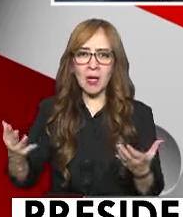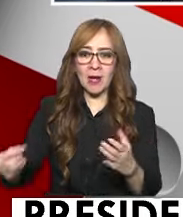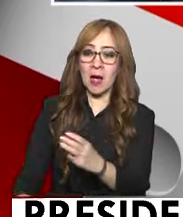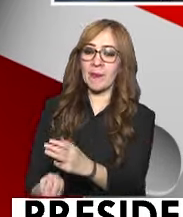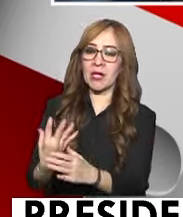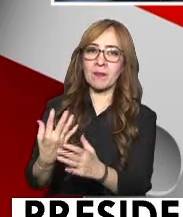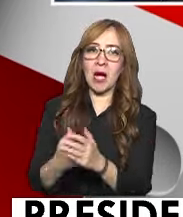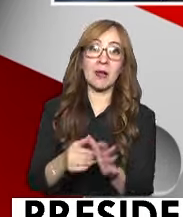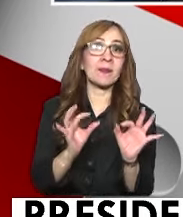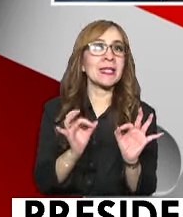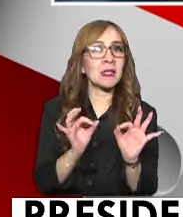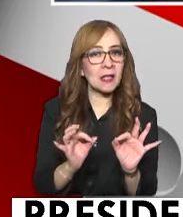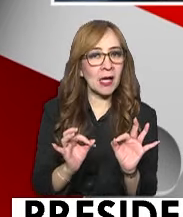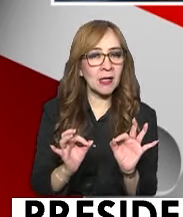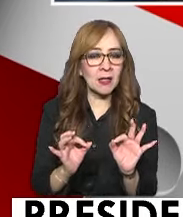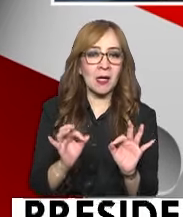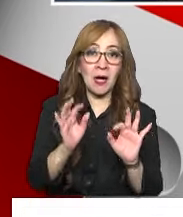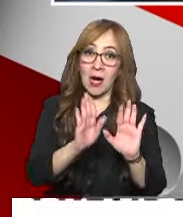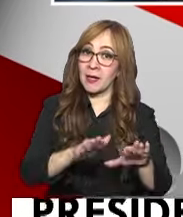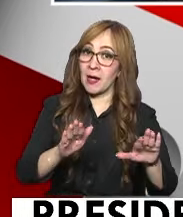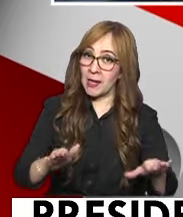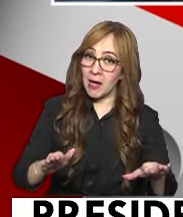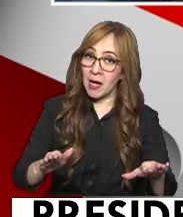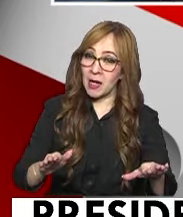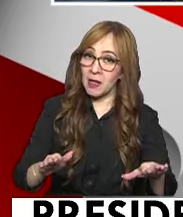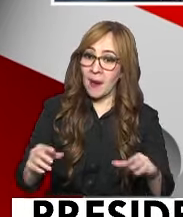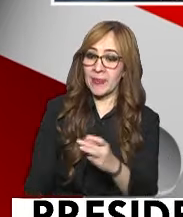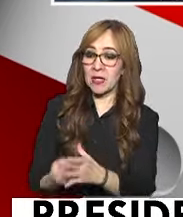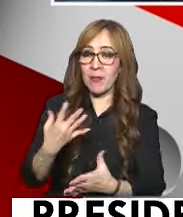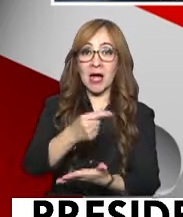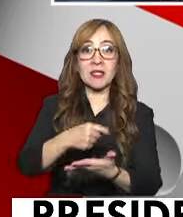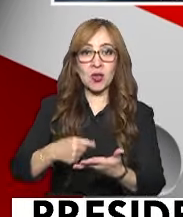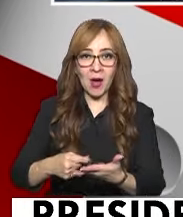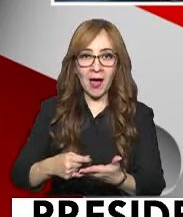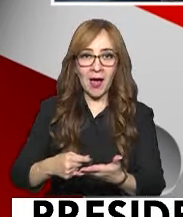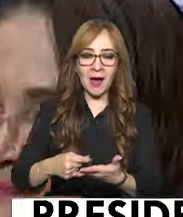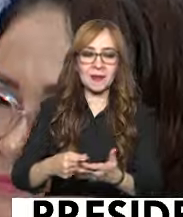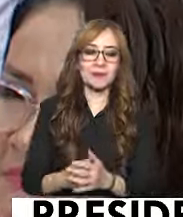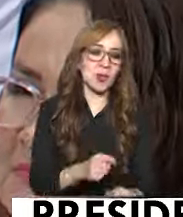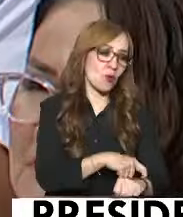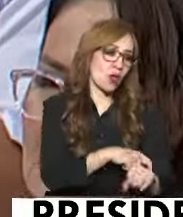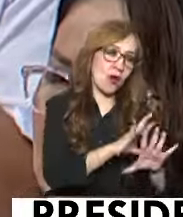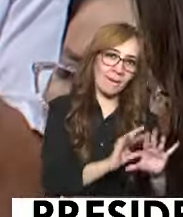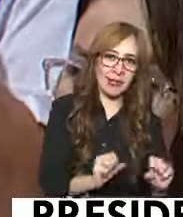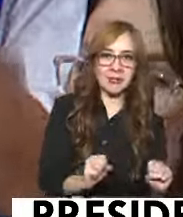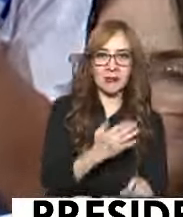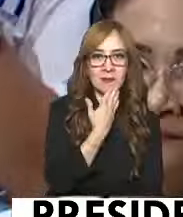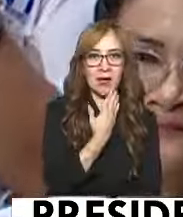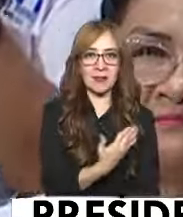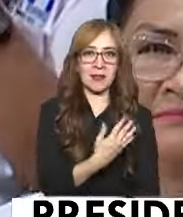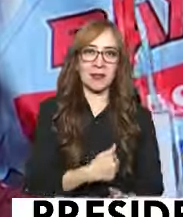pendidikan anak didiknya Bagaimana perkembangan di sekolahnya dan bagaimana pendidikan di Kabupaten Waku telah selesai Terima